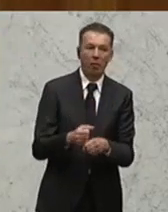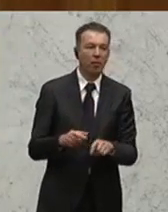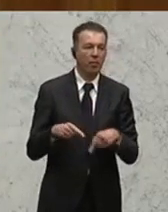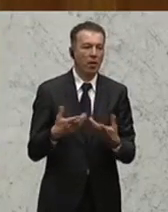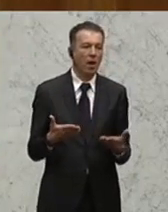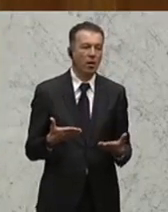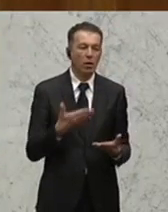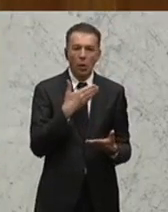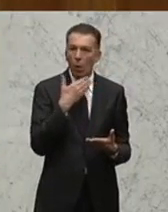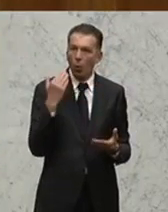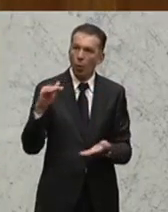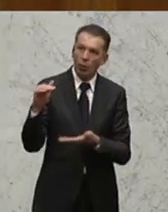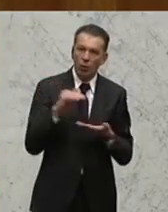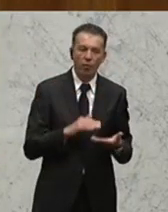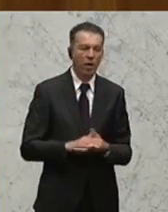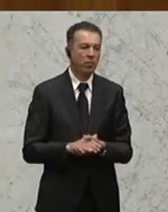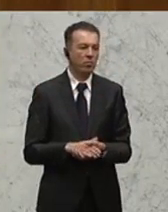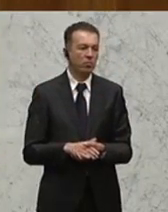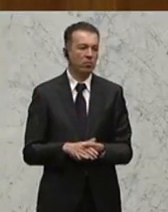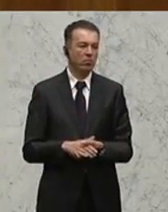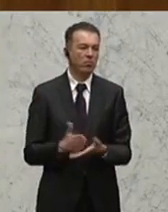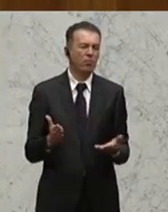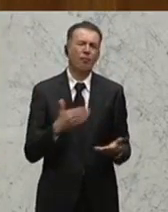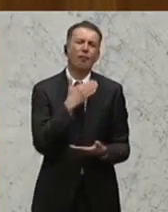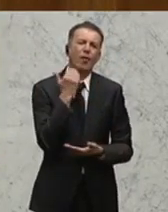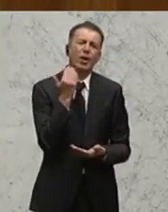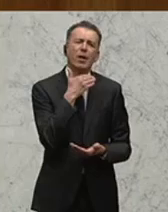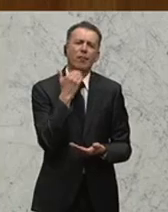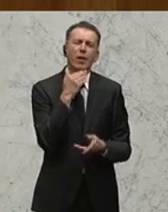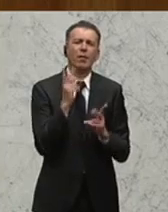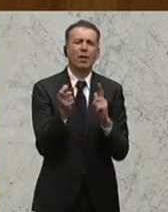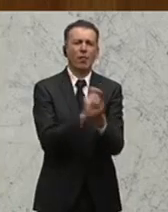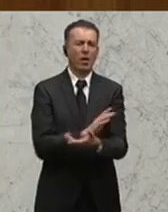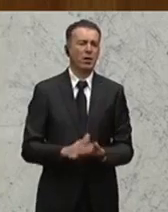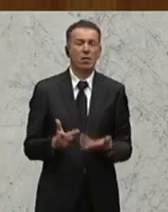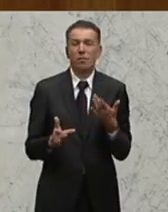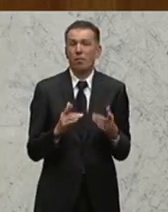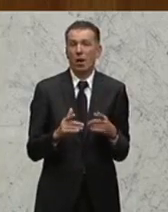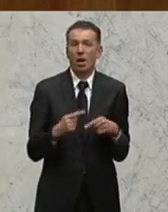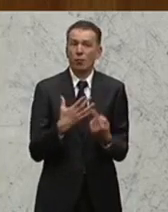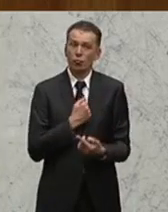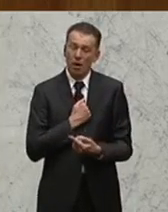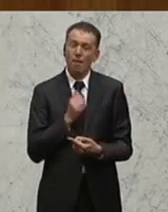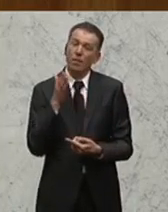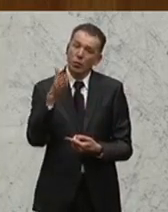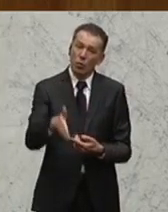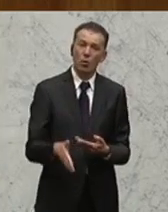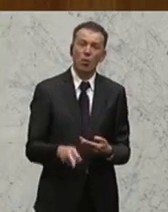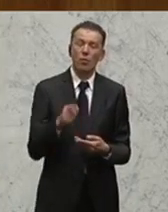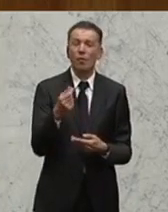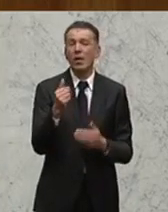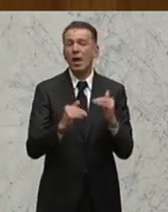dann gibt es also keine Zuweisung und so weiter. Da ließe sich vieles verändern. Vielleicht gelingt es in Zukunft bei